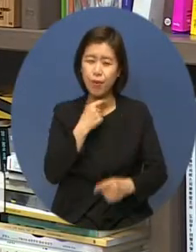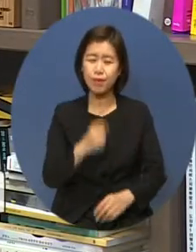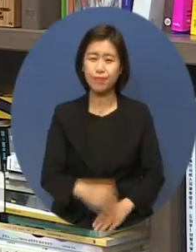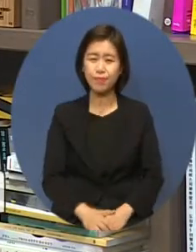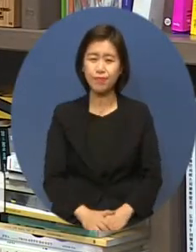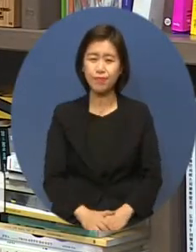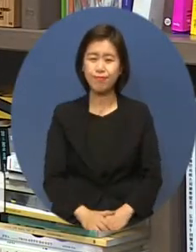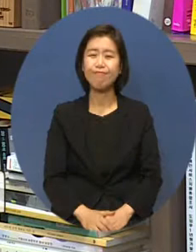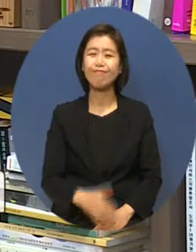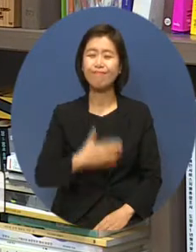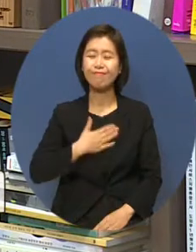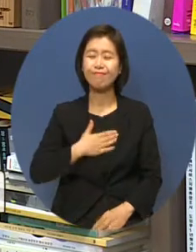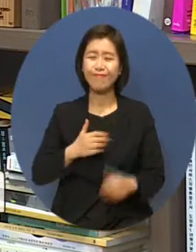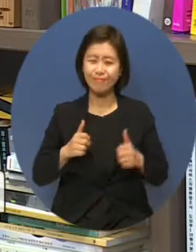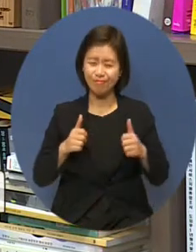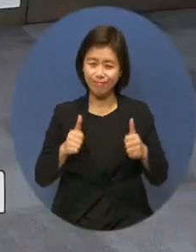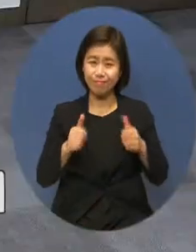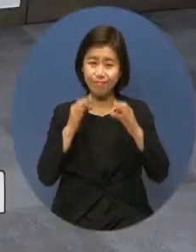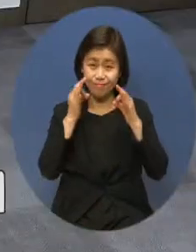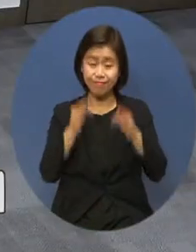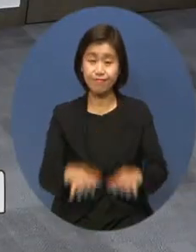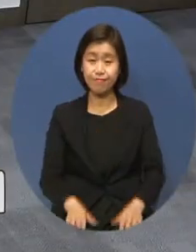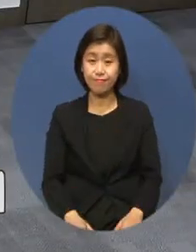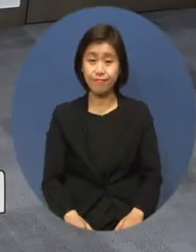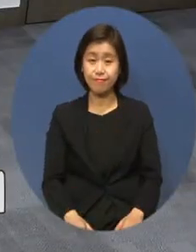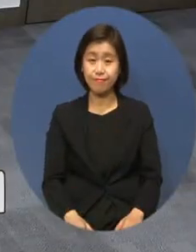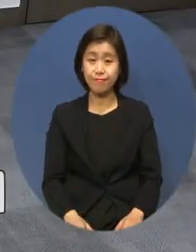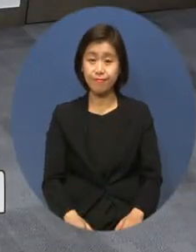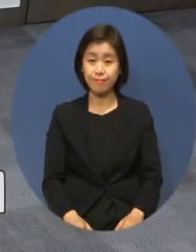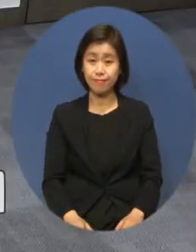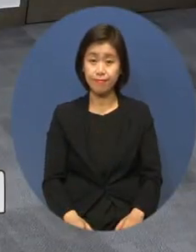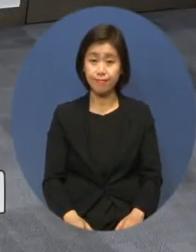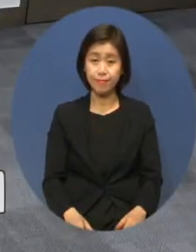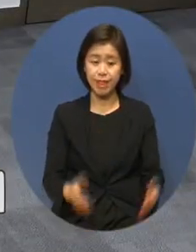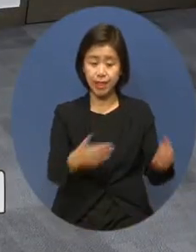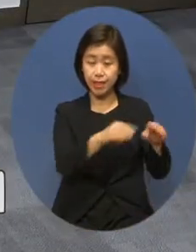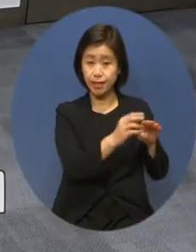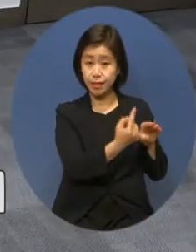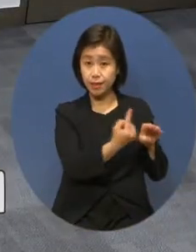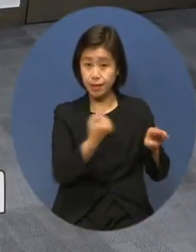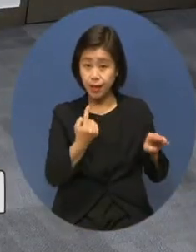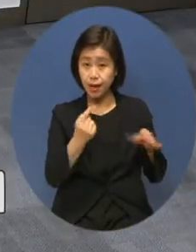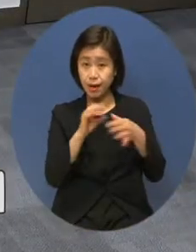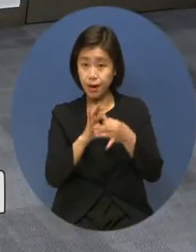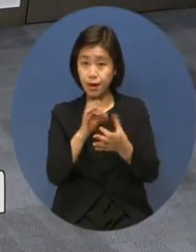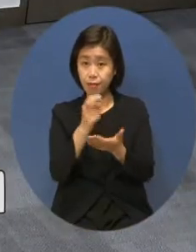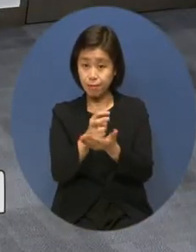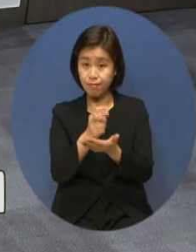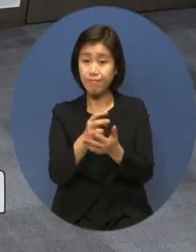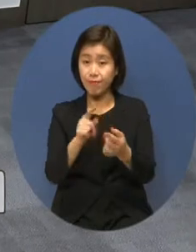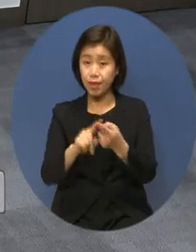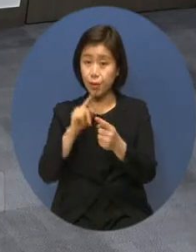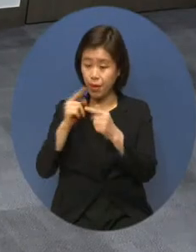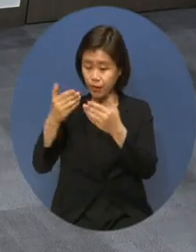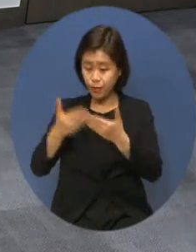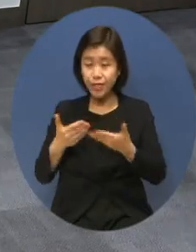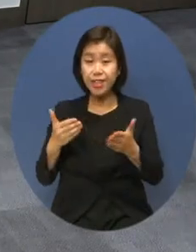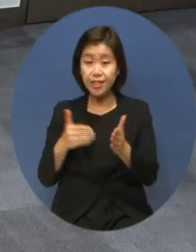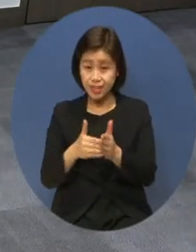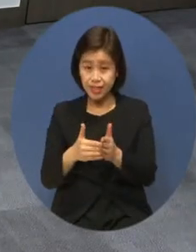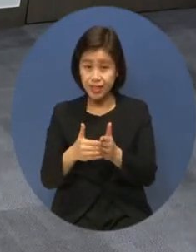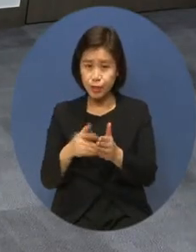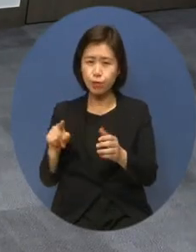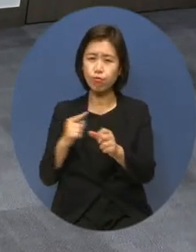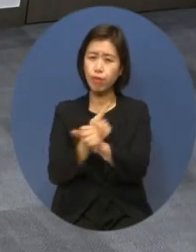네, 열심히 노력을. 네. 네, 그럼 이제 탈시설 지원법 관련해가지고 말씀을 해주셨는데 이 외에도 그동안